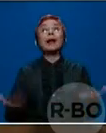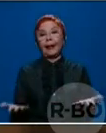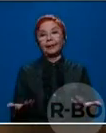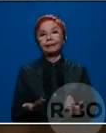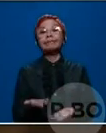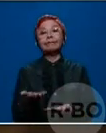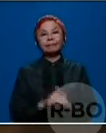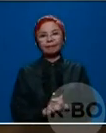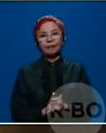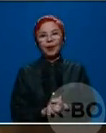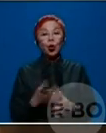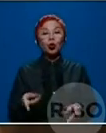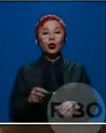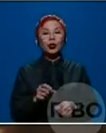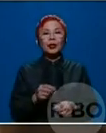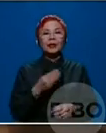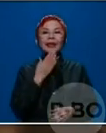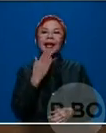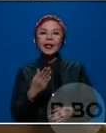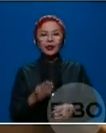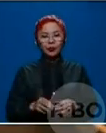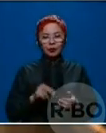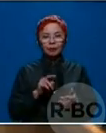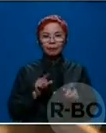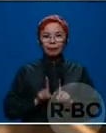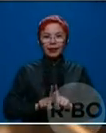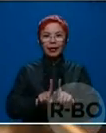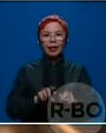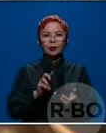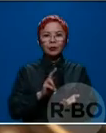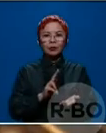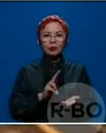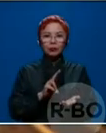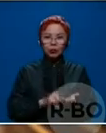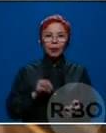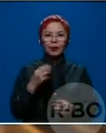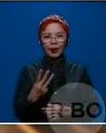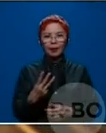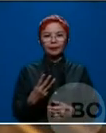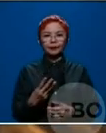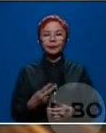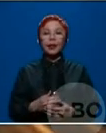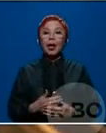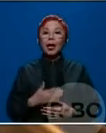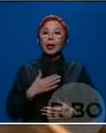penjara untuk paslon nomor t